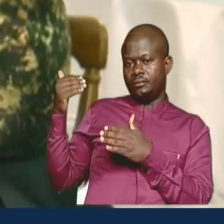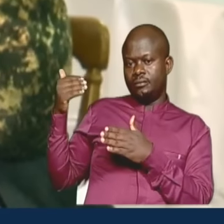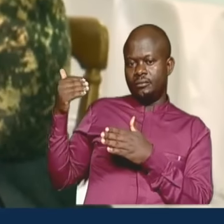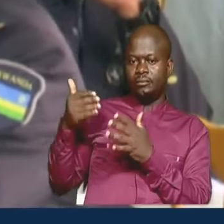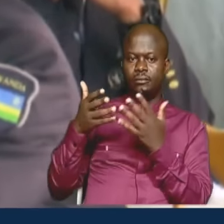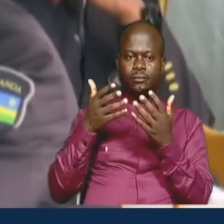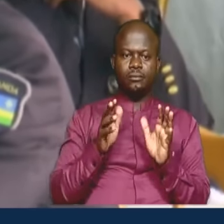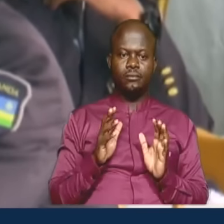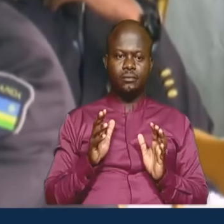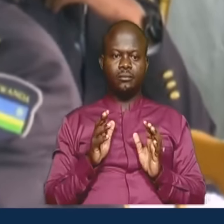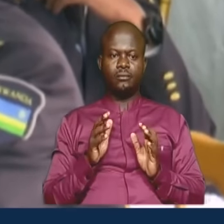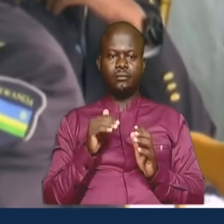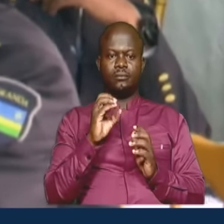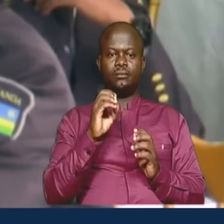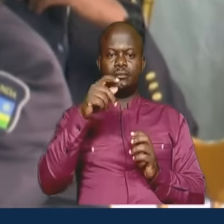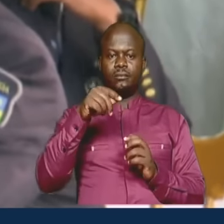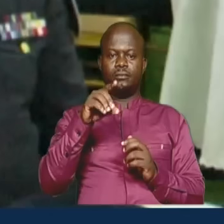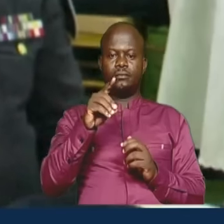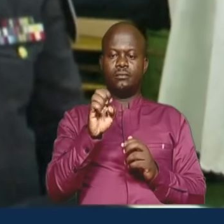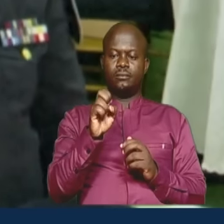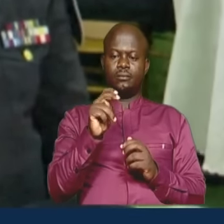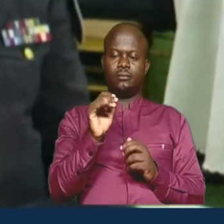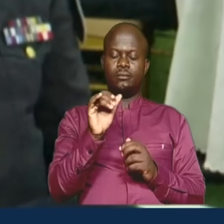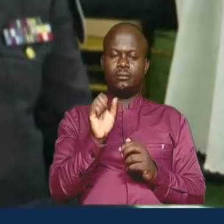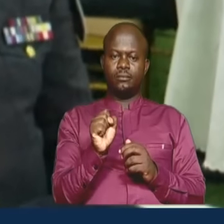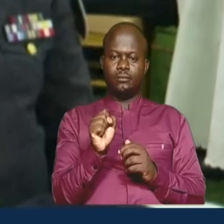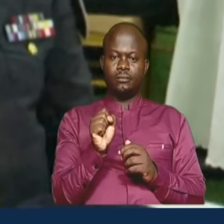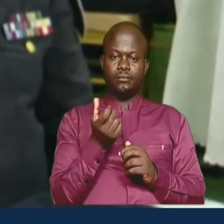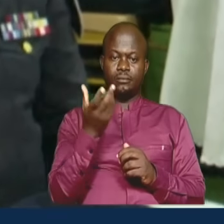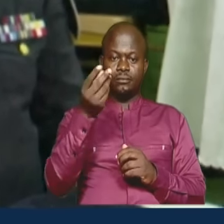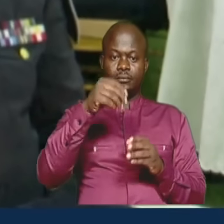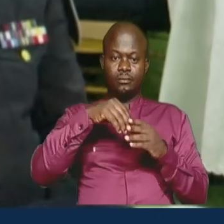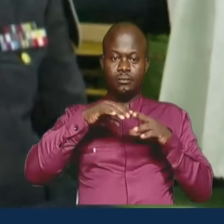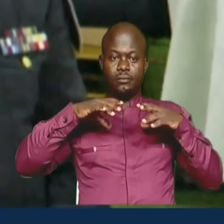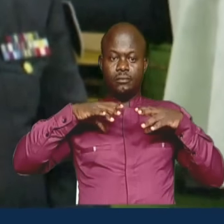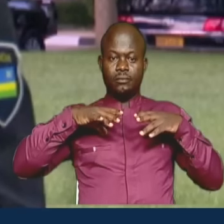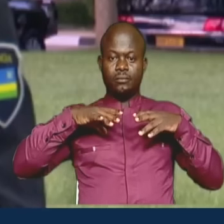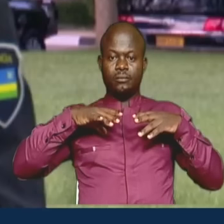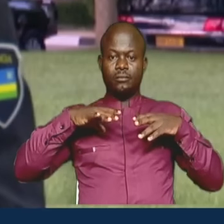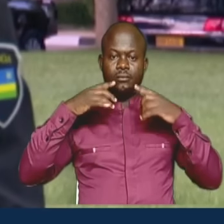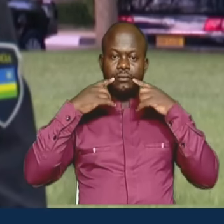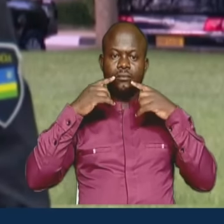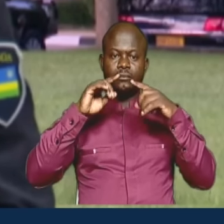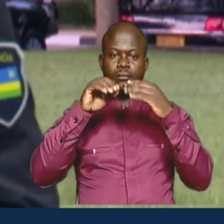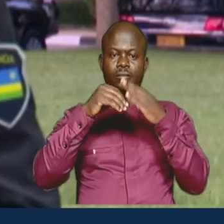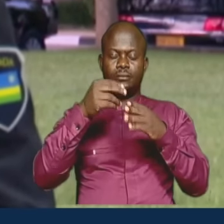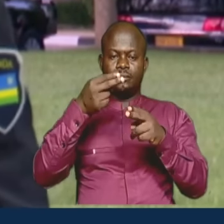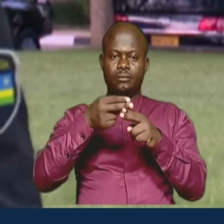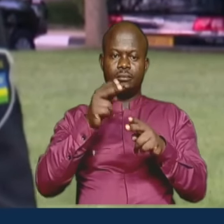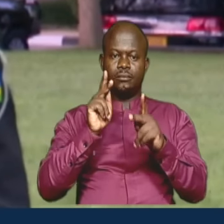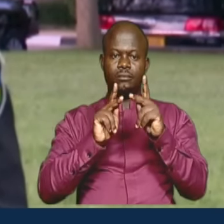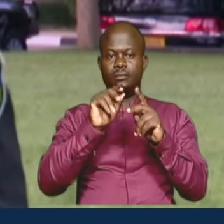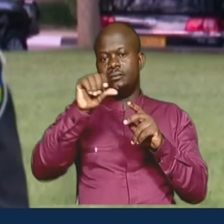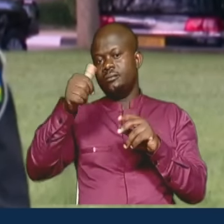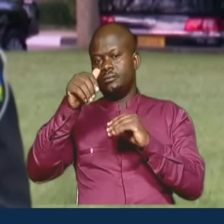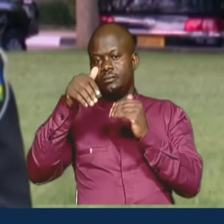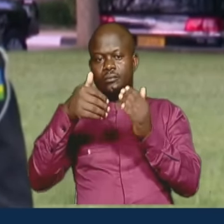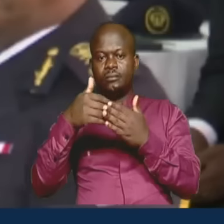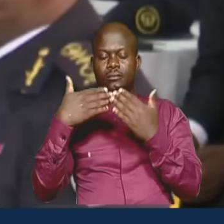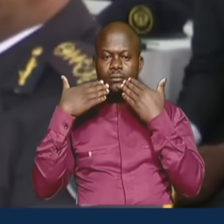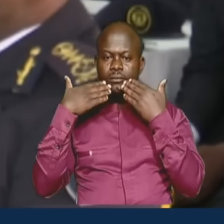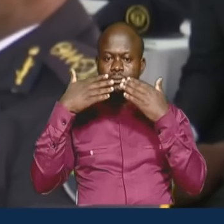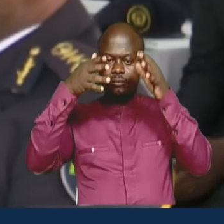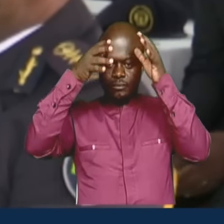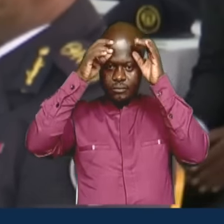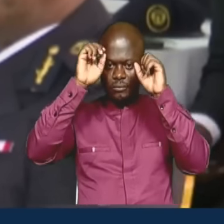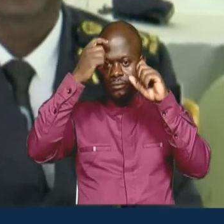byashize. CP Denis Basabose uhagarariye abagiye mu kiruhuko cy'izabukuru avuga ko mu izina ry'abagenzi be bashimira Perezida wa